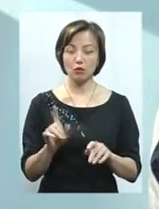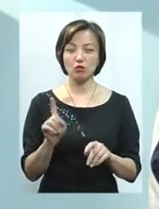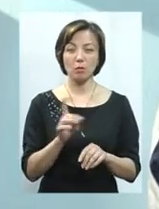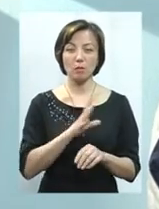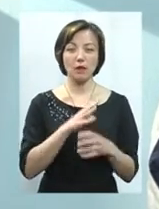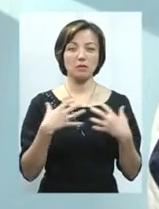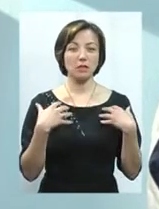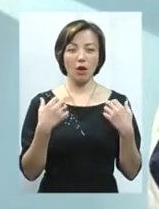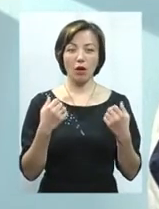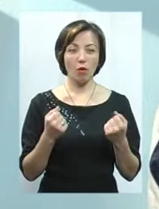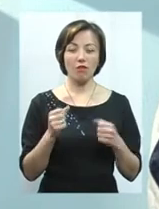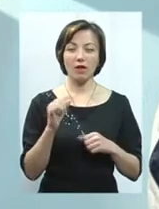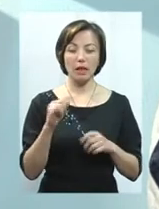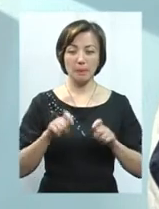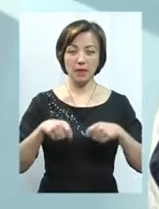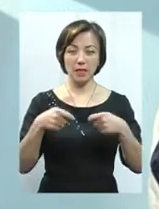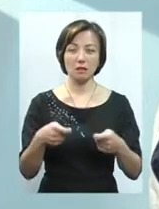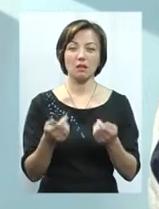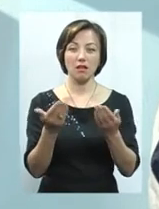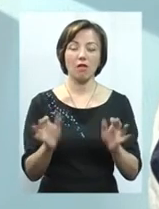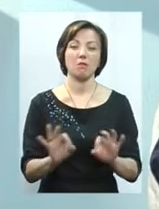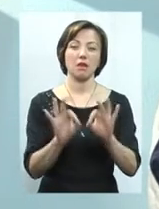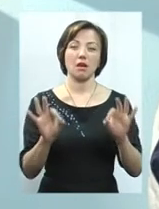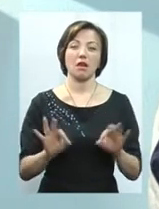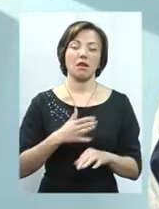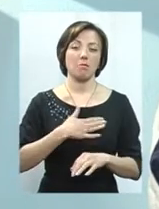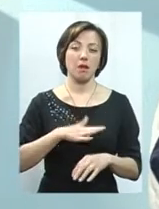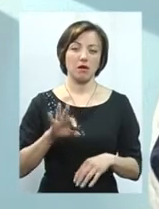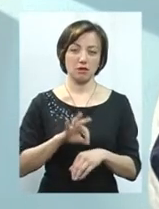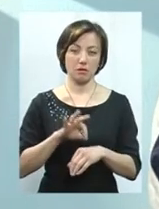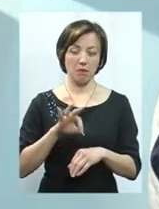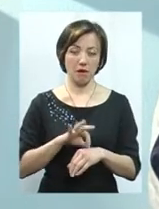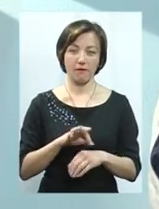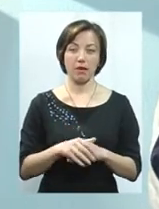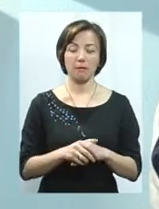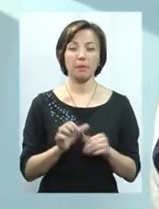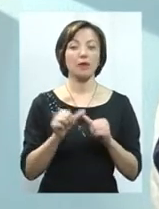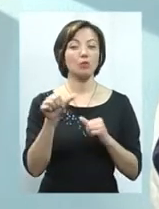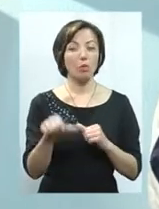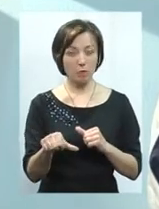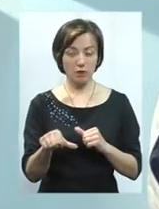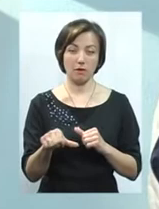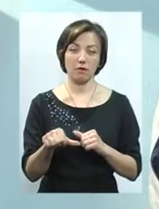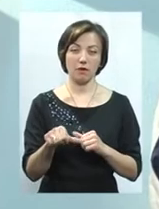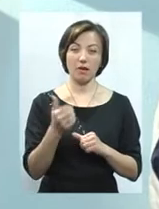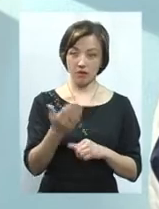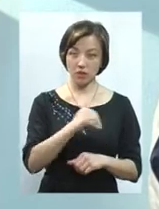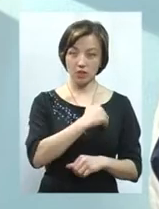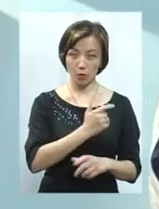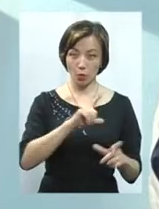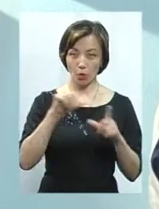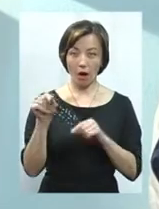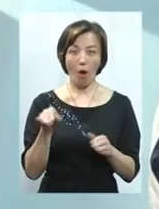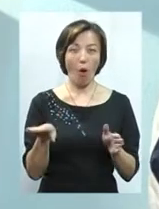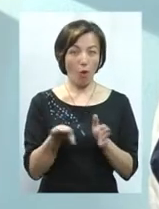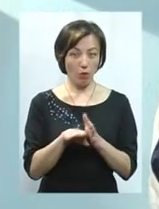он был здоров и не переносил вам никаких неприятных заболеваний. Кроме того, вы же захотите уехать в